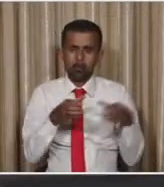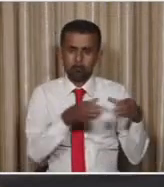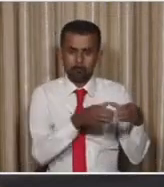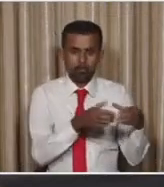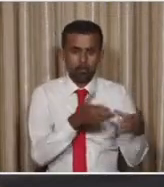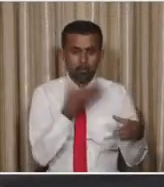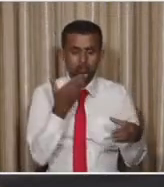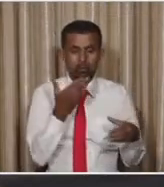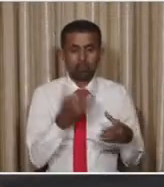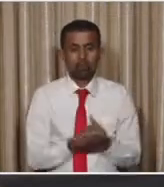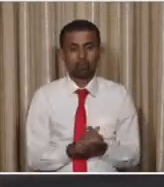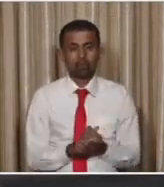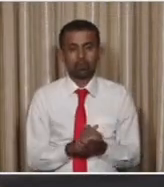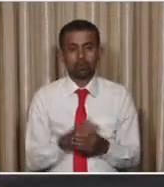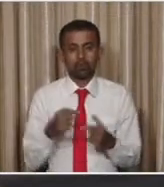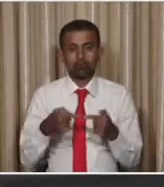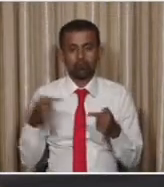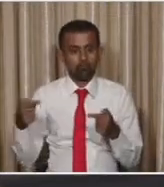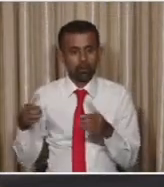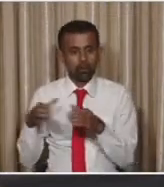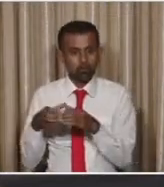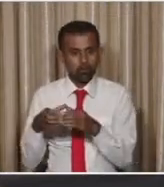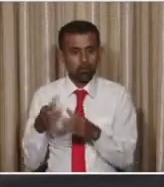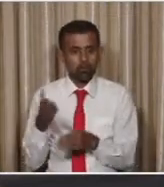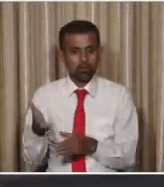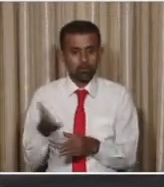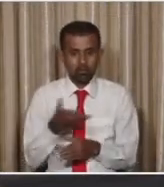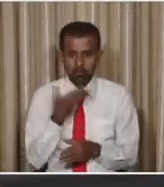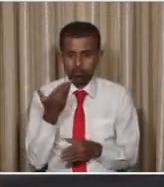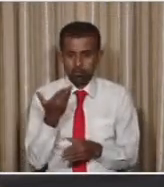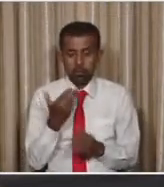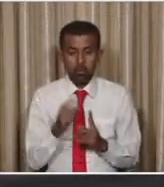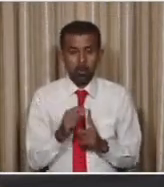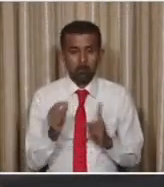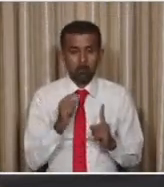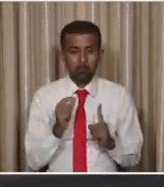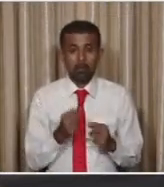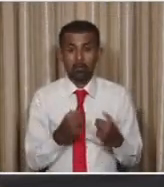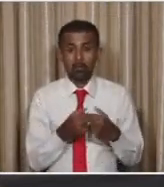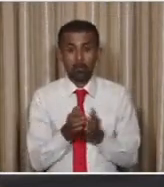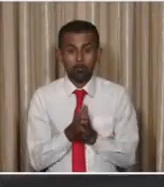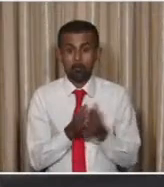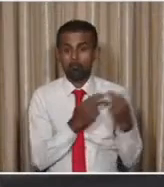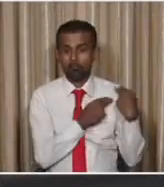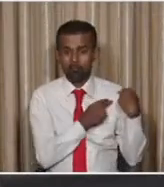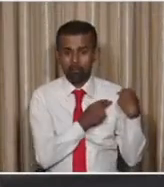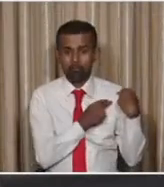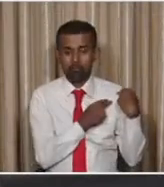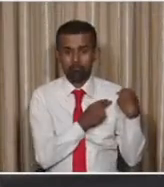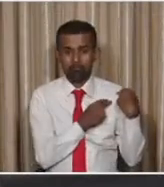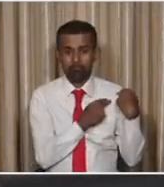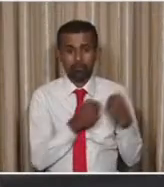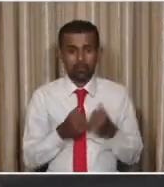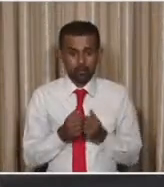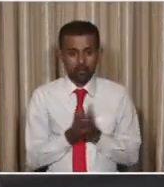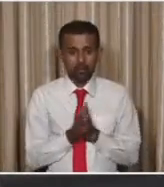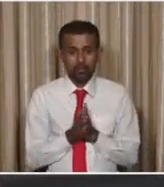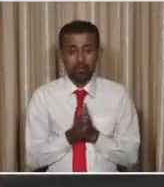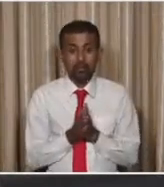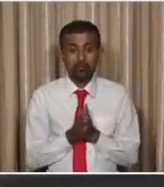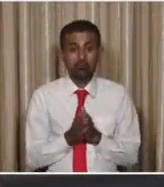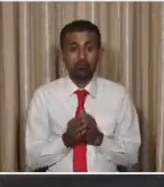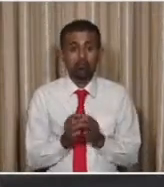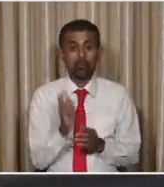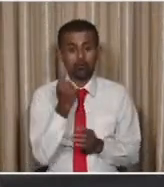පුළුවන්, එහෙම නැත්නම් විපක්ෂයේ වෙන්න පුළුවන්. මේ මන්ත්‍රීවරුන් වගවෙන්න බැඳී සිටින්නේ Taman පත්කල